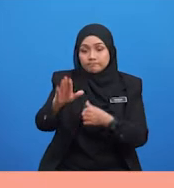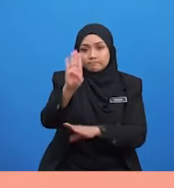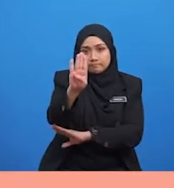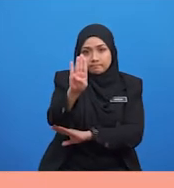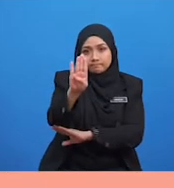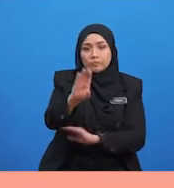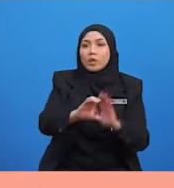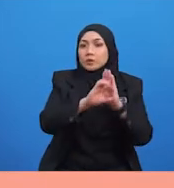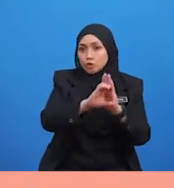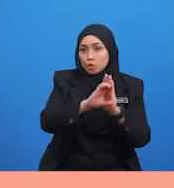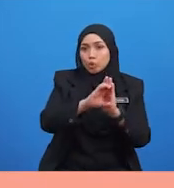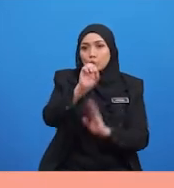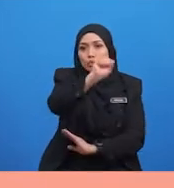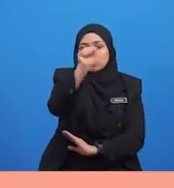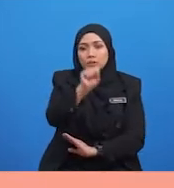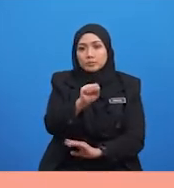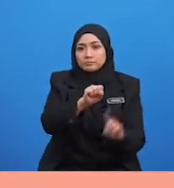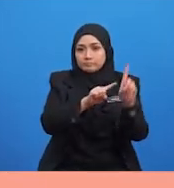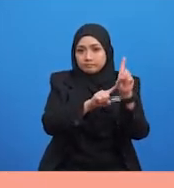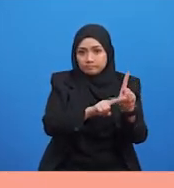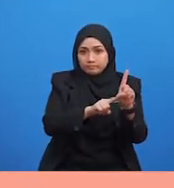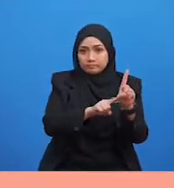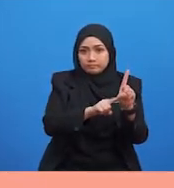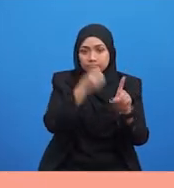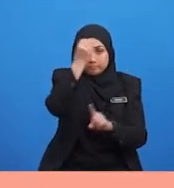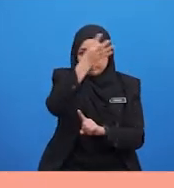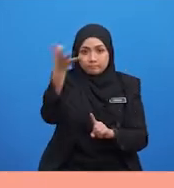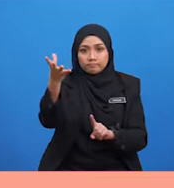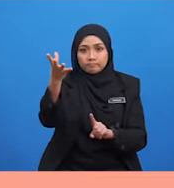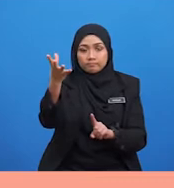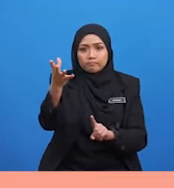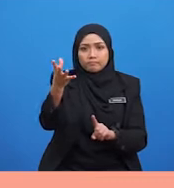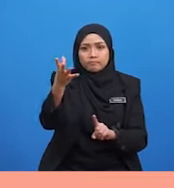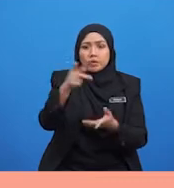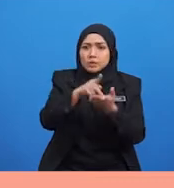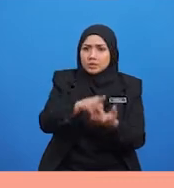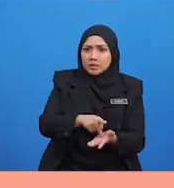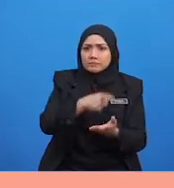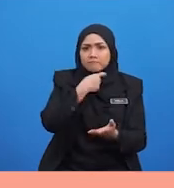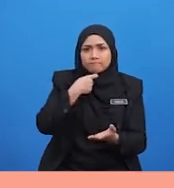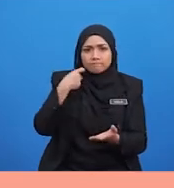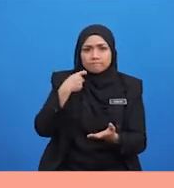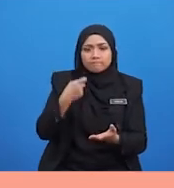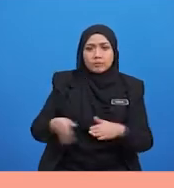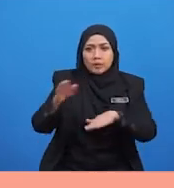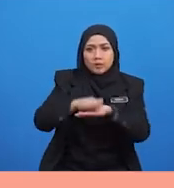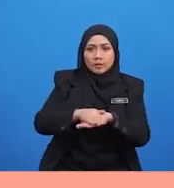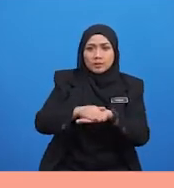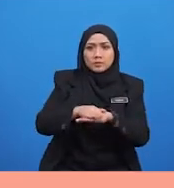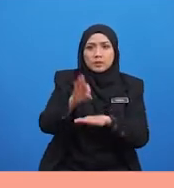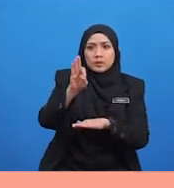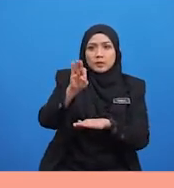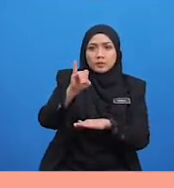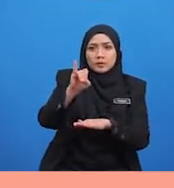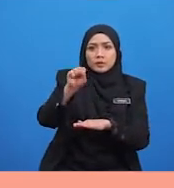Soalan bahagian B, contoh soalan. 1. Terangkan kesan dehidrasi